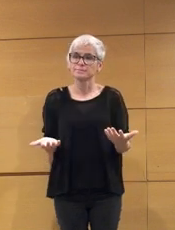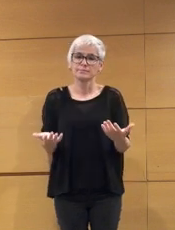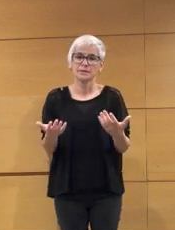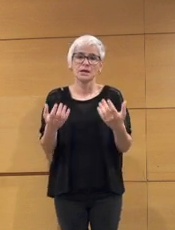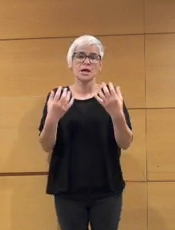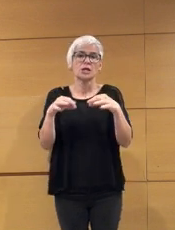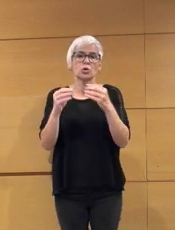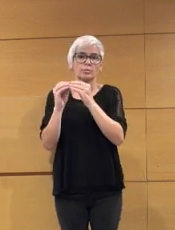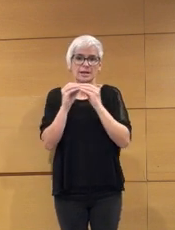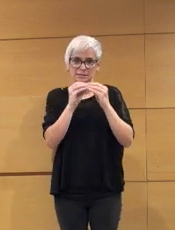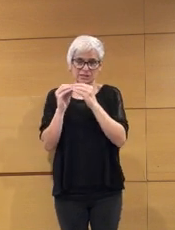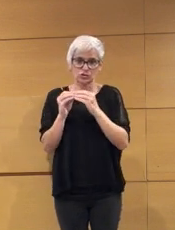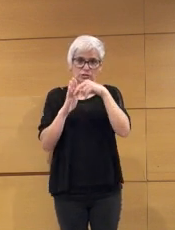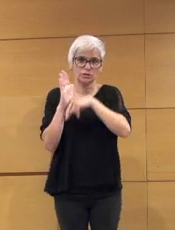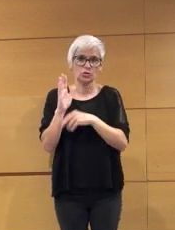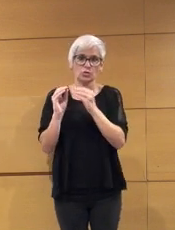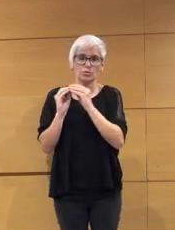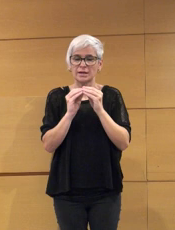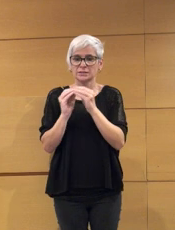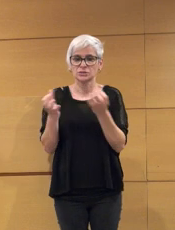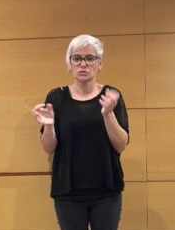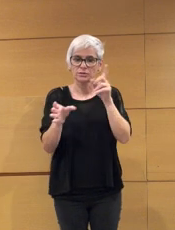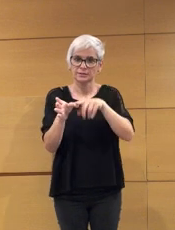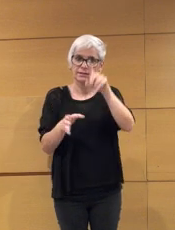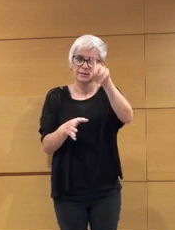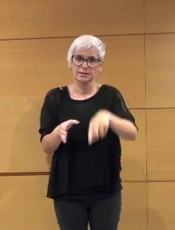Normalització. Normalització vol dir participar